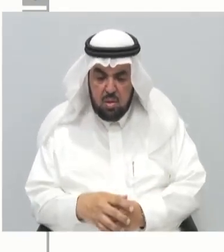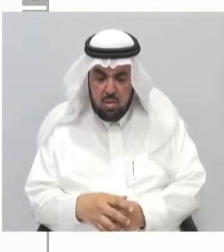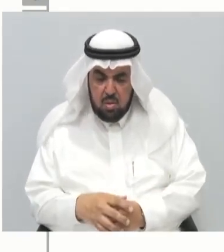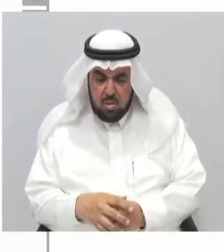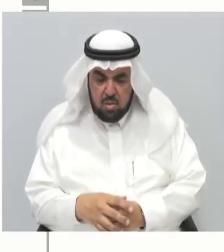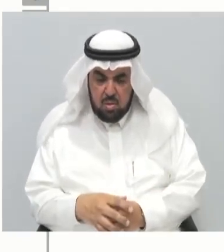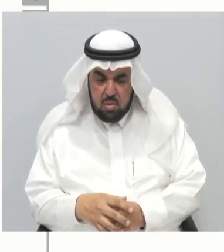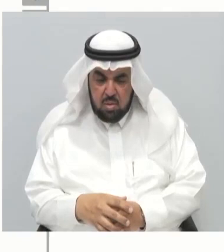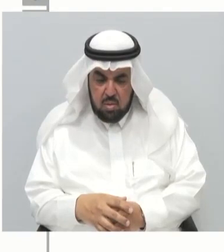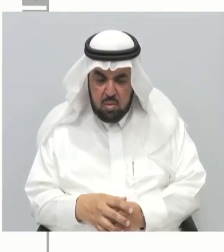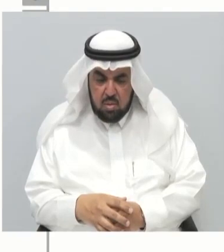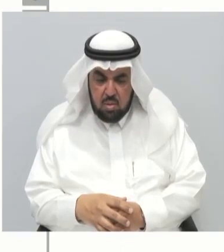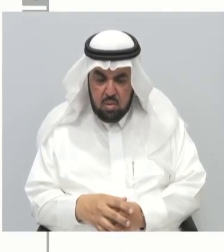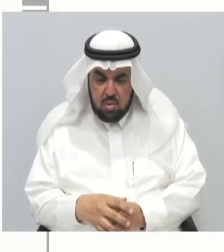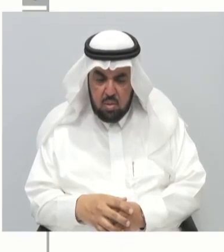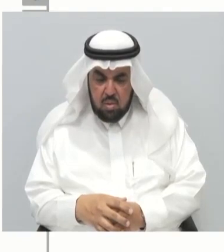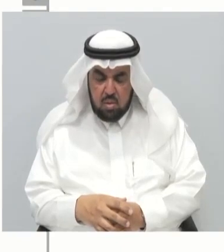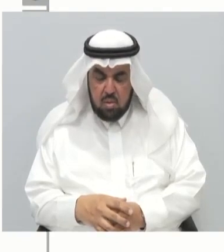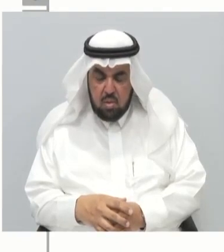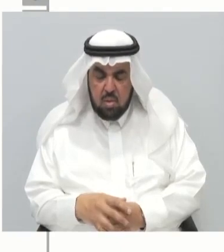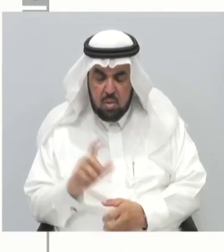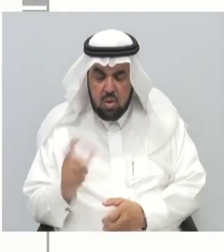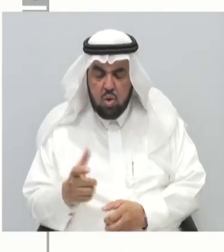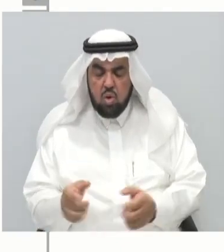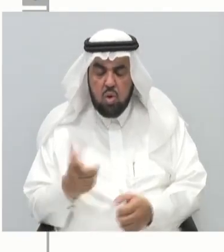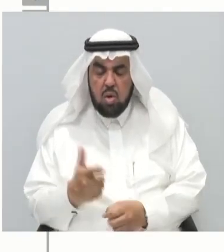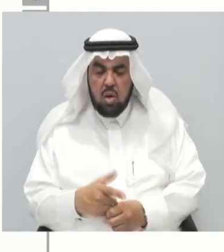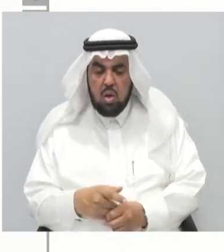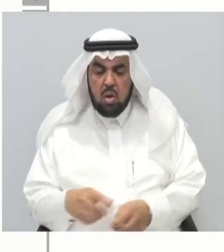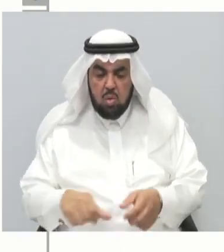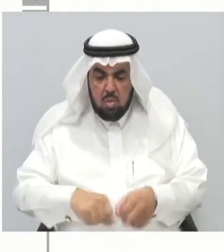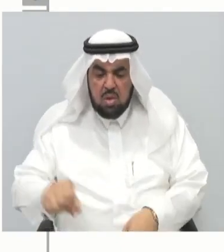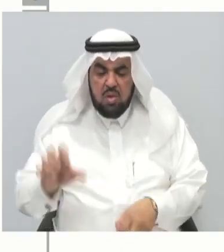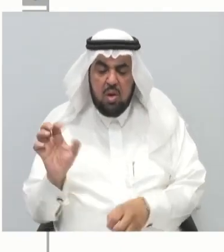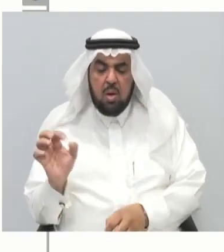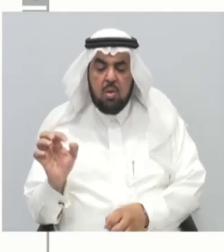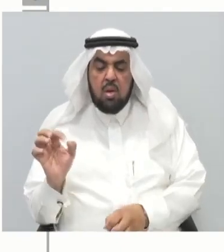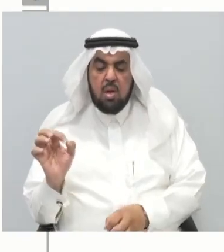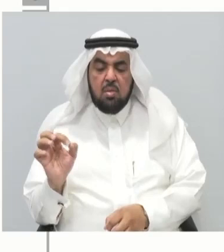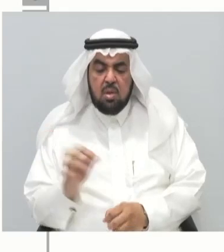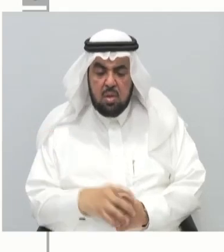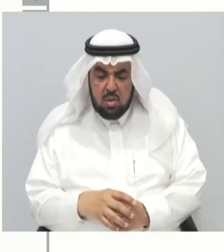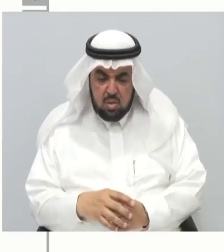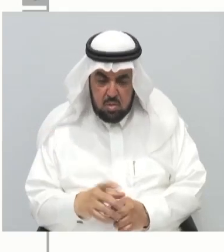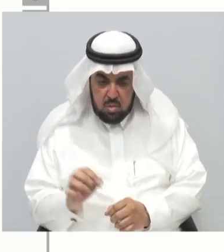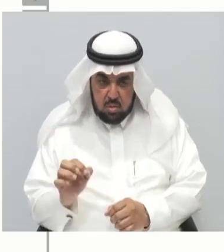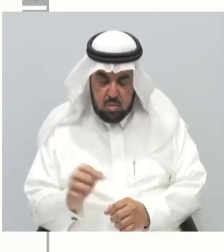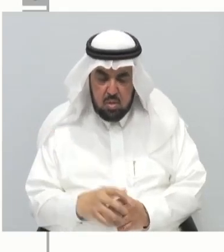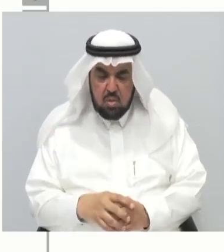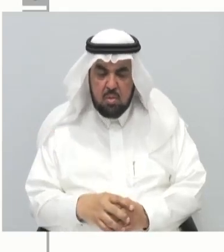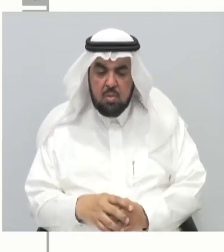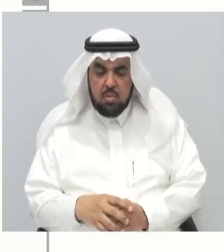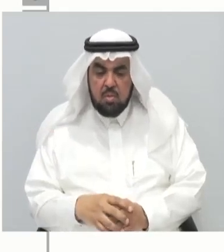مئه سنتم حتى انا اريد ان ازيد من سرعه الريبوت والمسافه نفسها ستكون 50